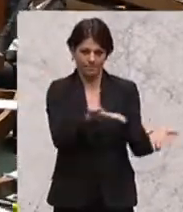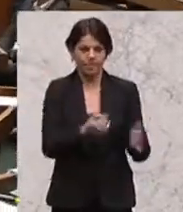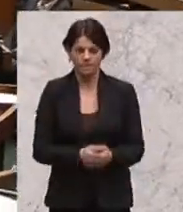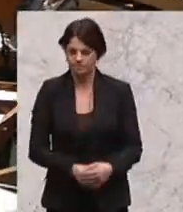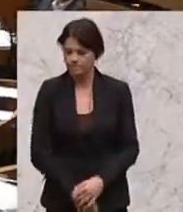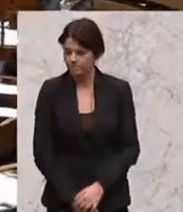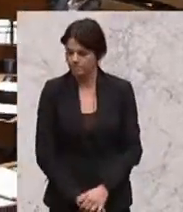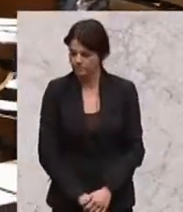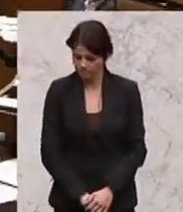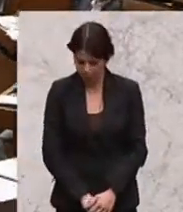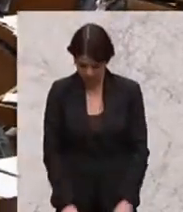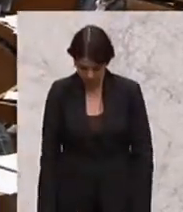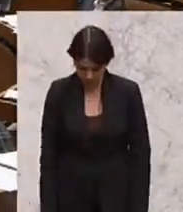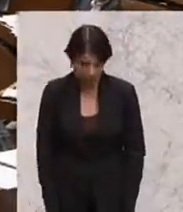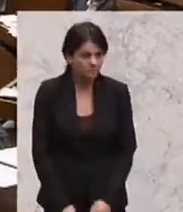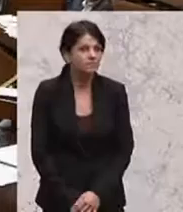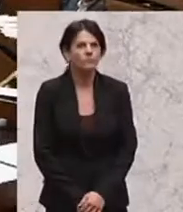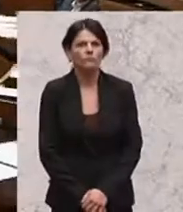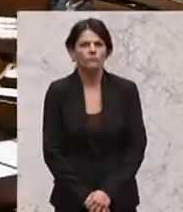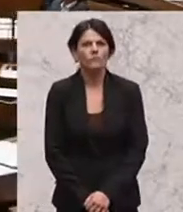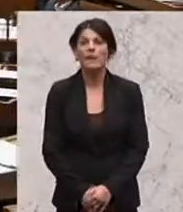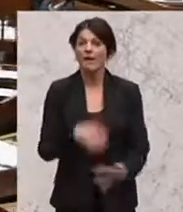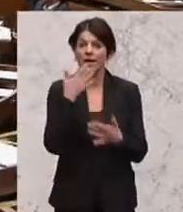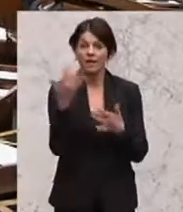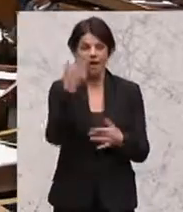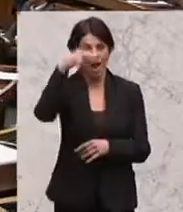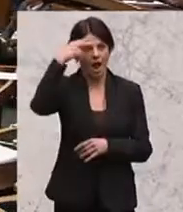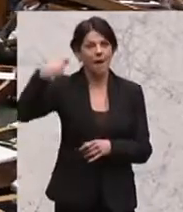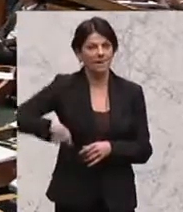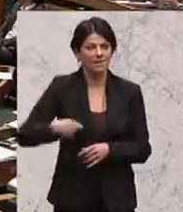wörtlich das Unternehmerbashing der Regierung in Form von Registrierkassen.